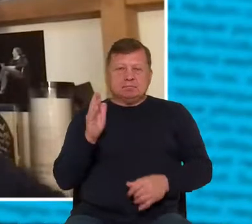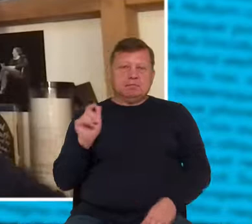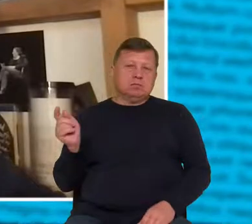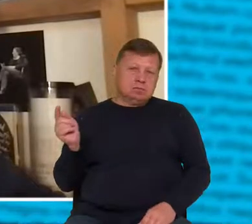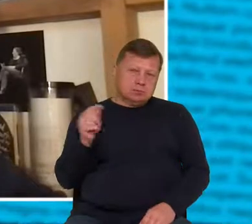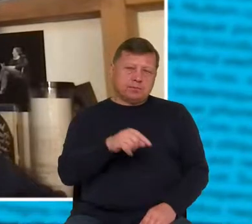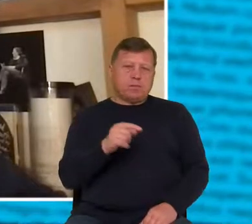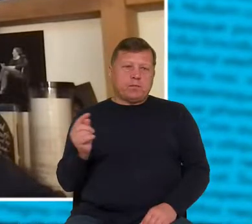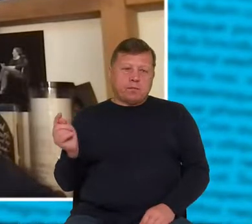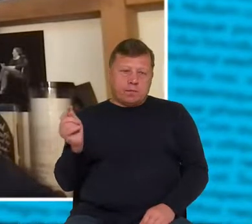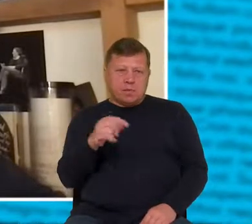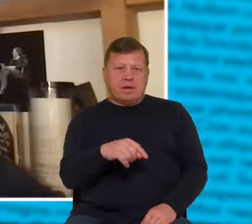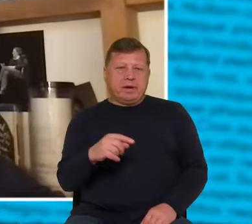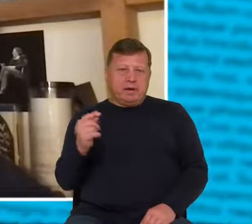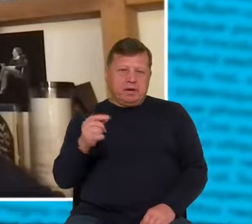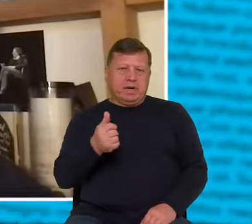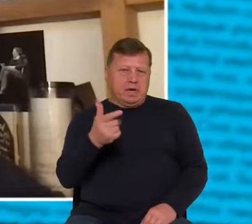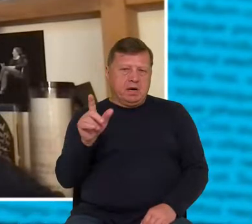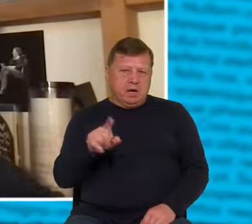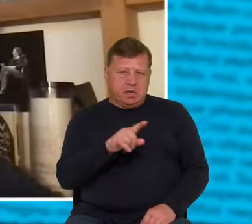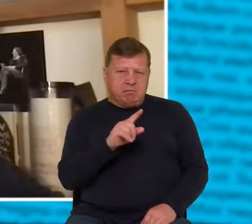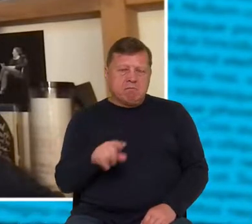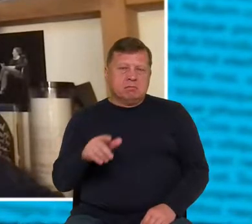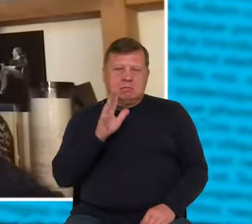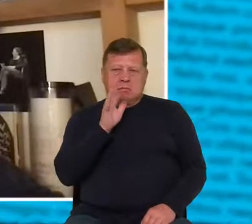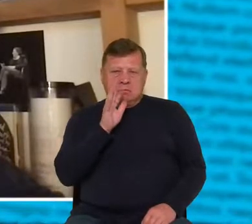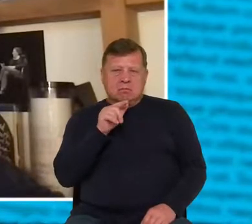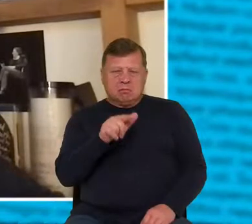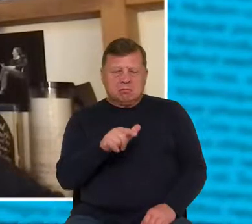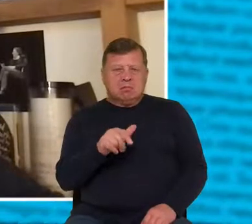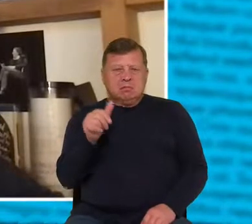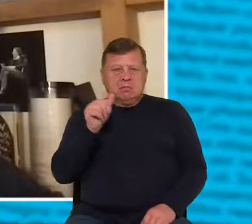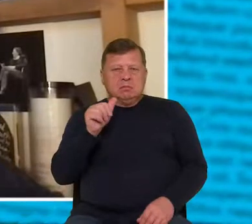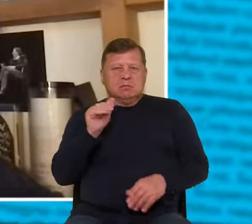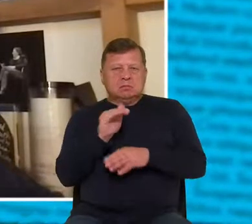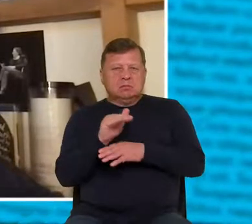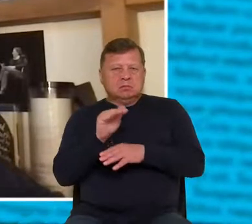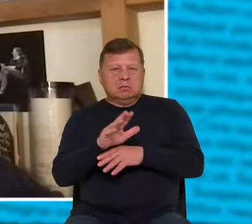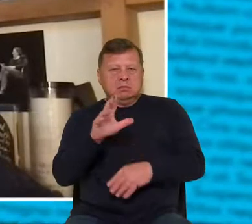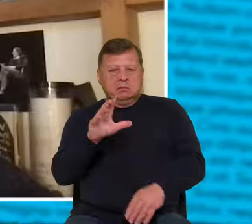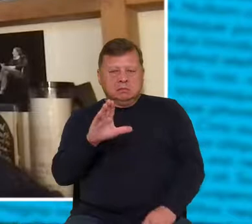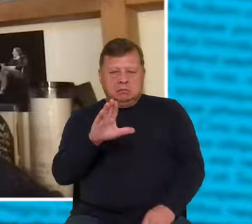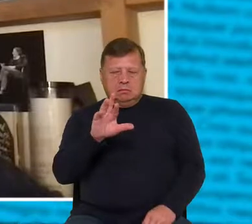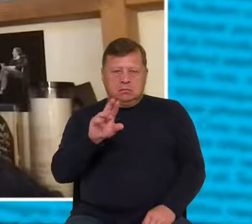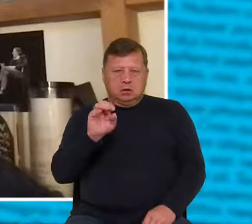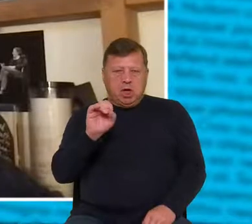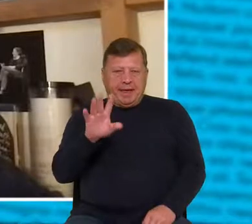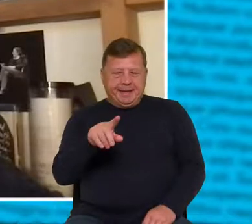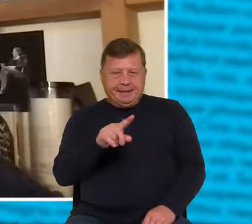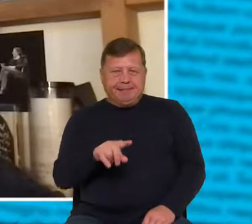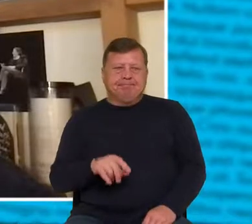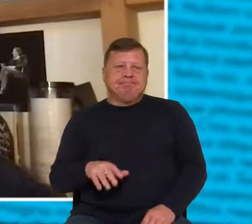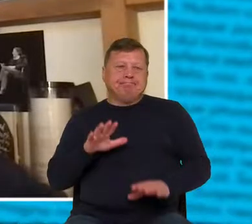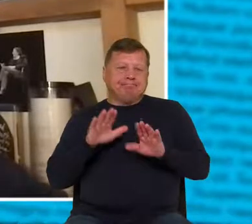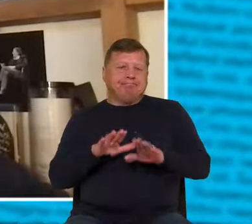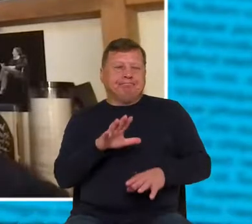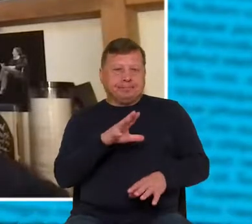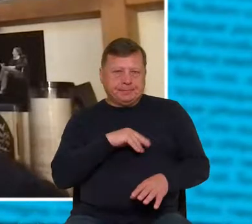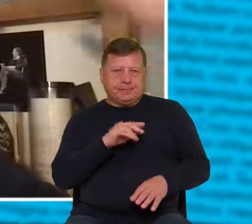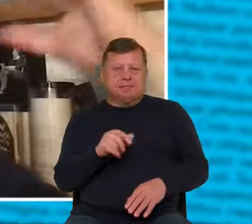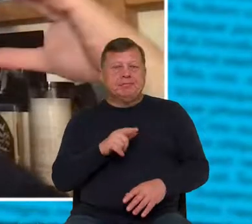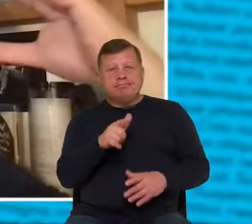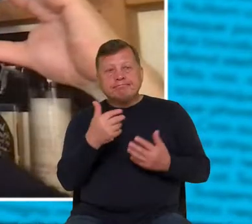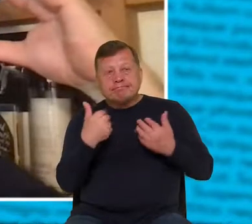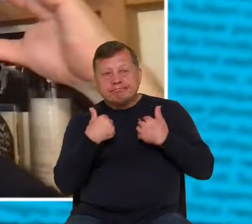Przyjeżdżałem kilka razy jeszcze do Izraela, na zachodni brzeg. Spędziłem z nimi sporo czasu, poznałem ich